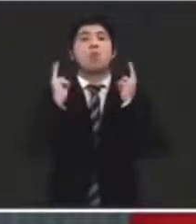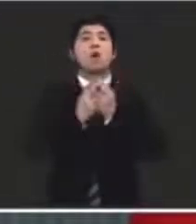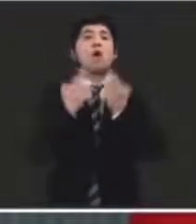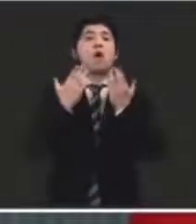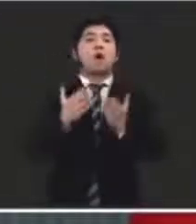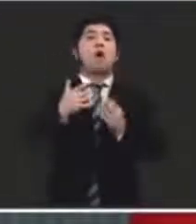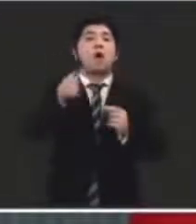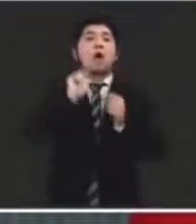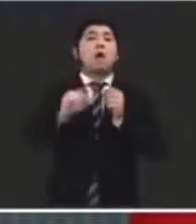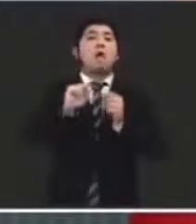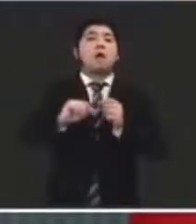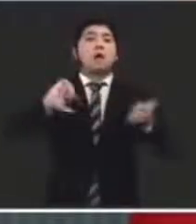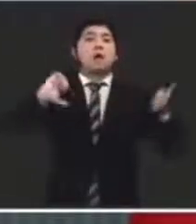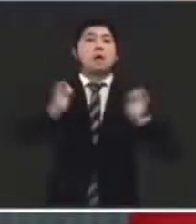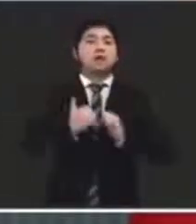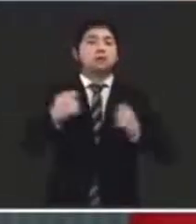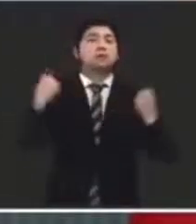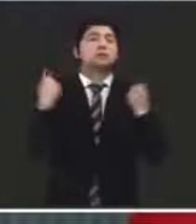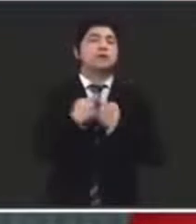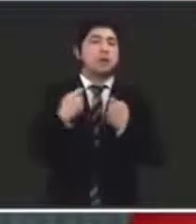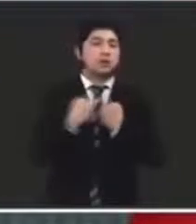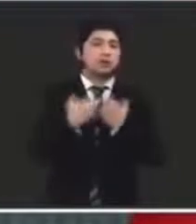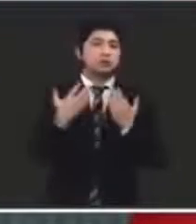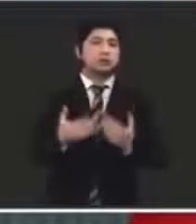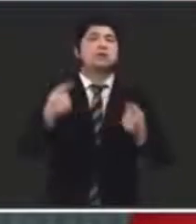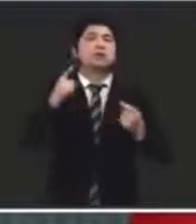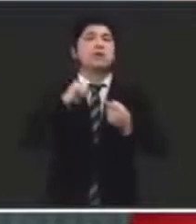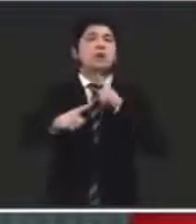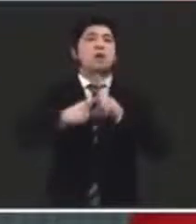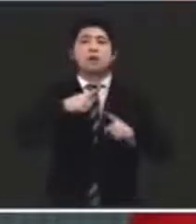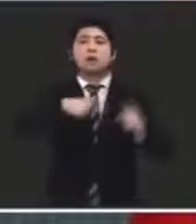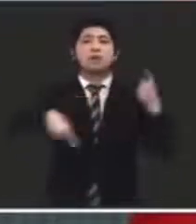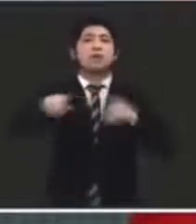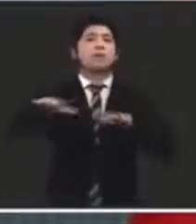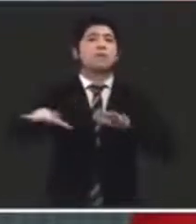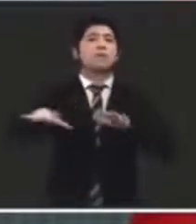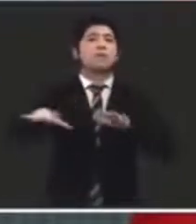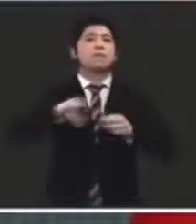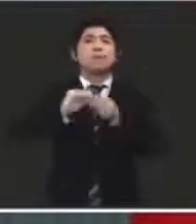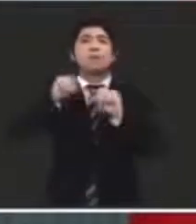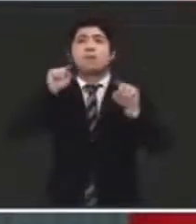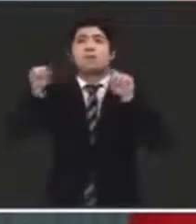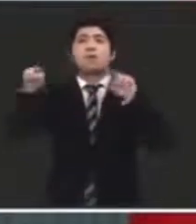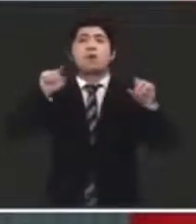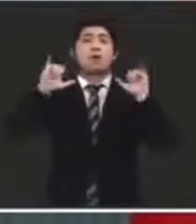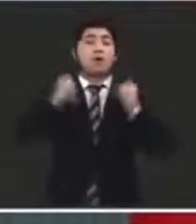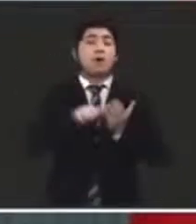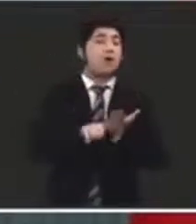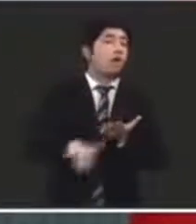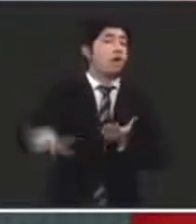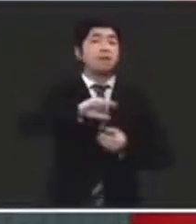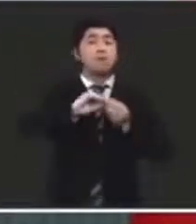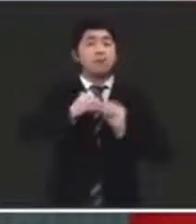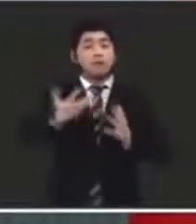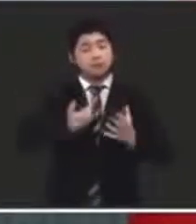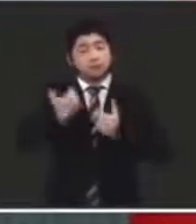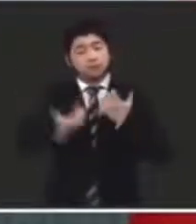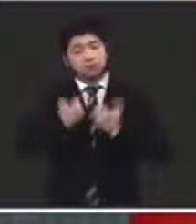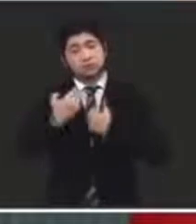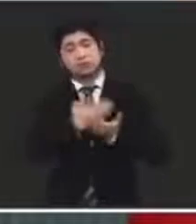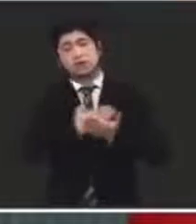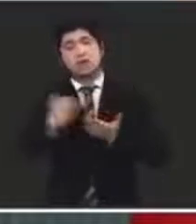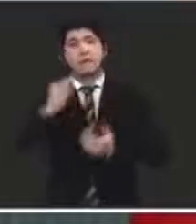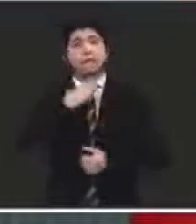ekonomik krizden savaşlara ve siyasi çalkantılara kadar pek çok sorunla boğuşurken